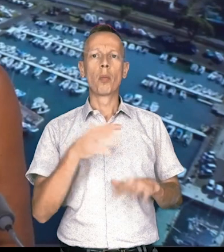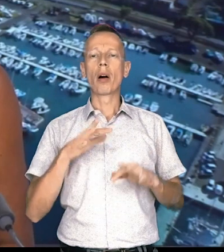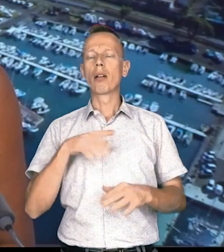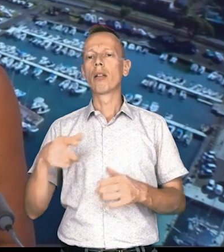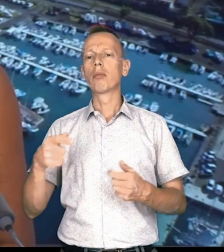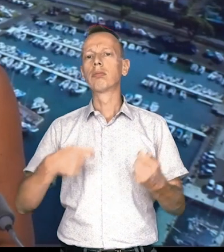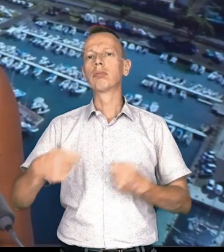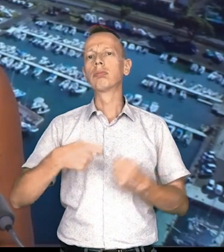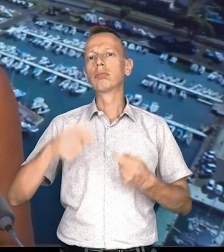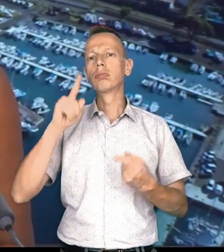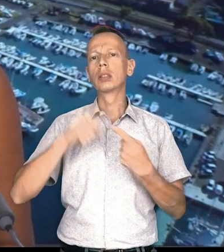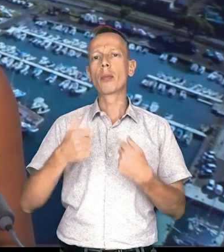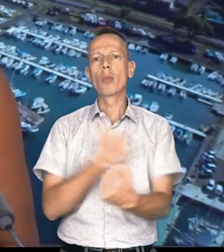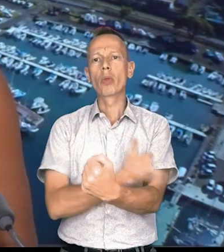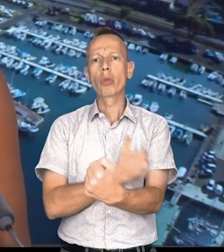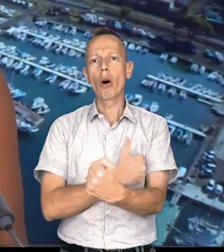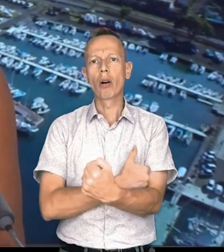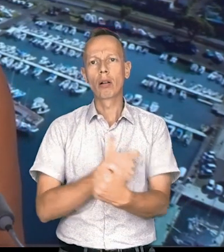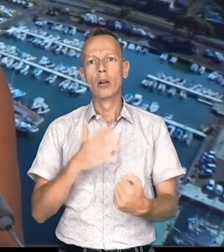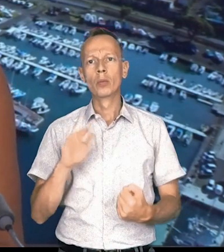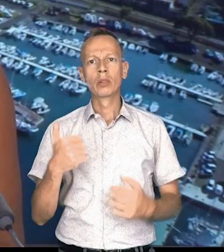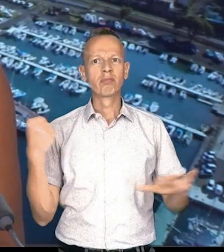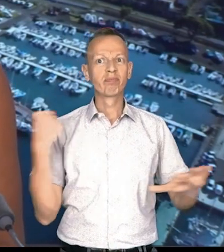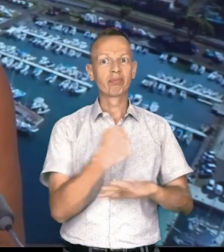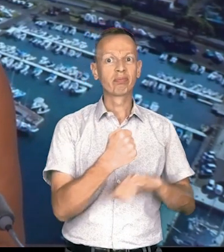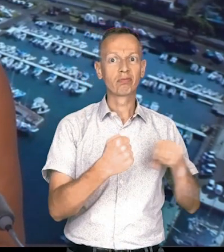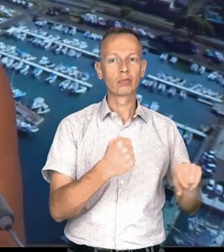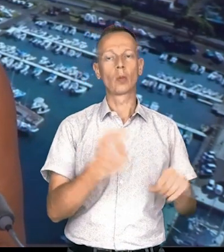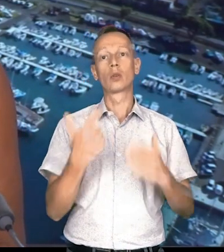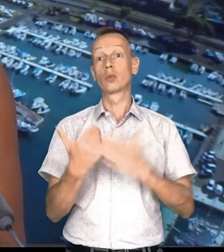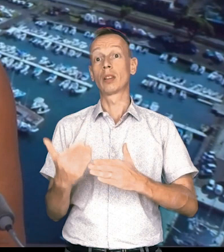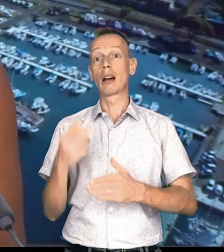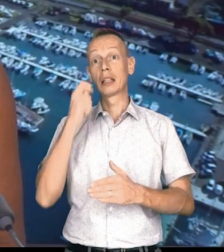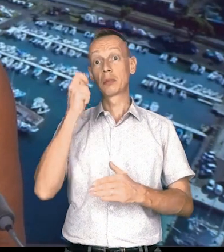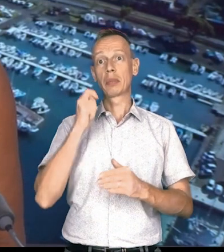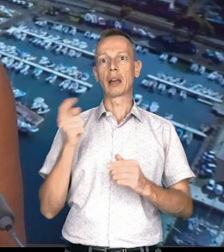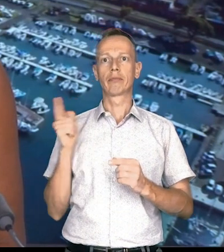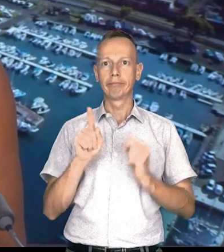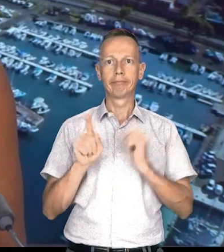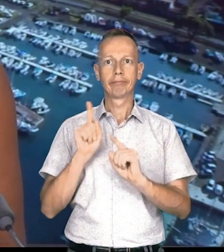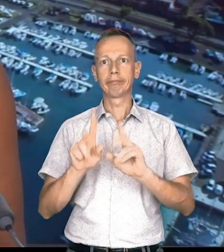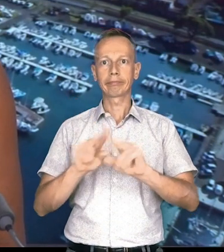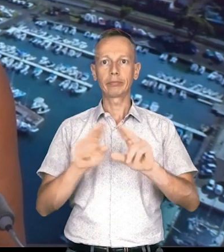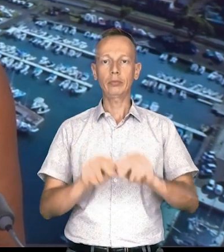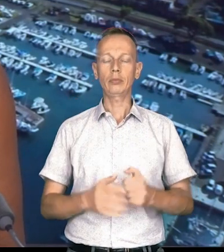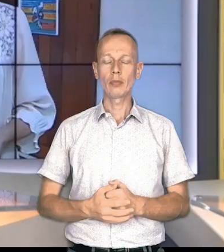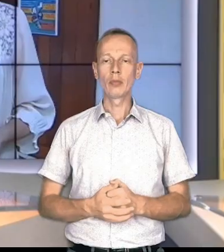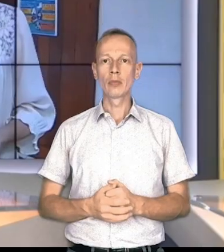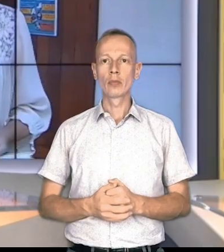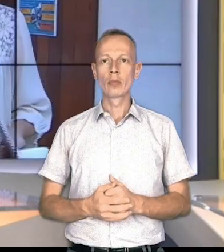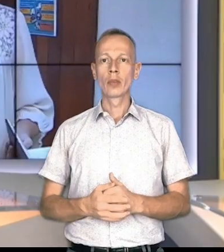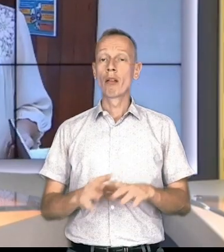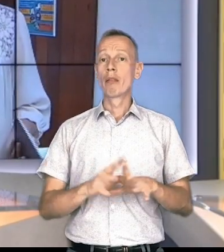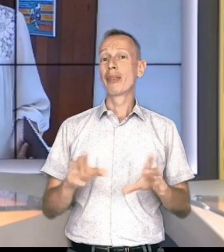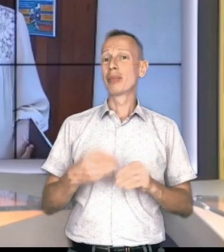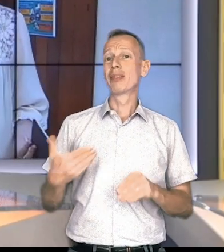de stupéfiants. Ce matin, les témoins et les experts se sont succédés à la barre. Lucille Guichet-Tirao, Mirko Vanfo. Et il n'y